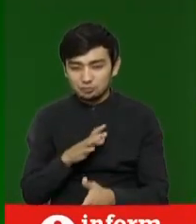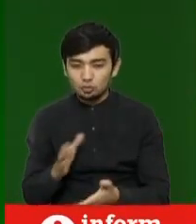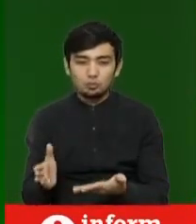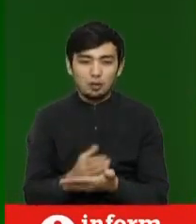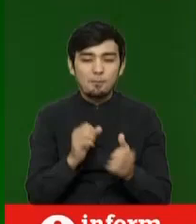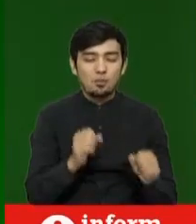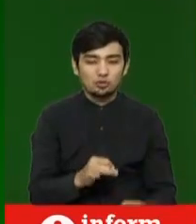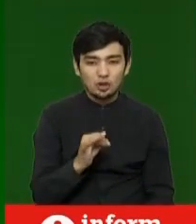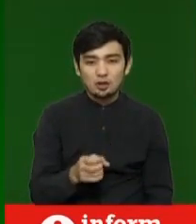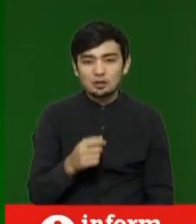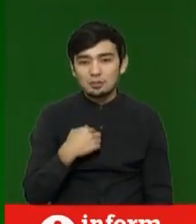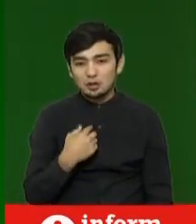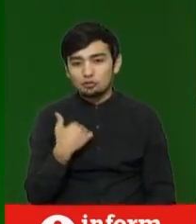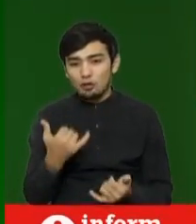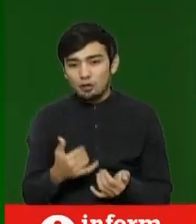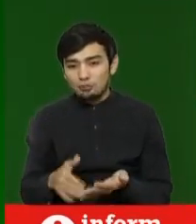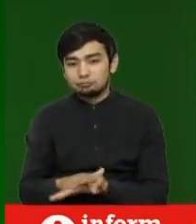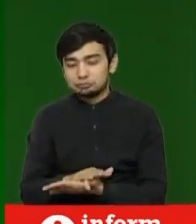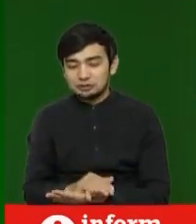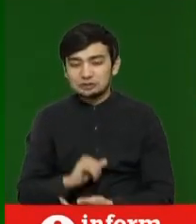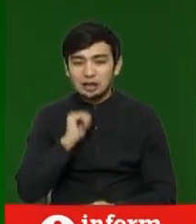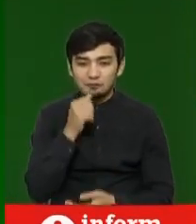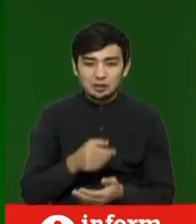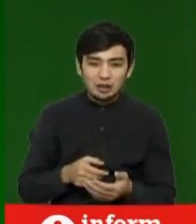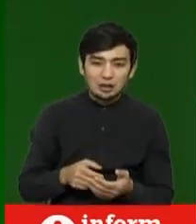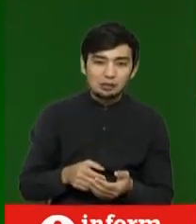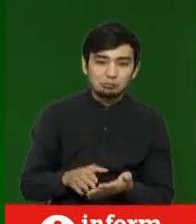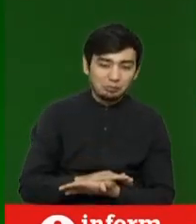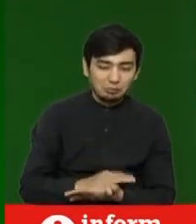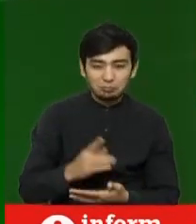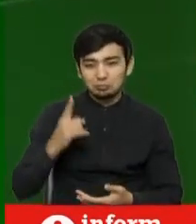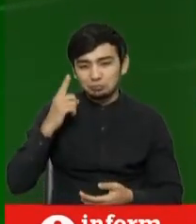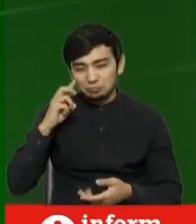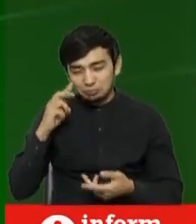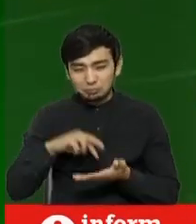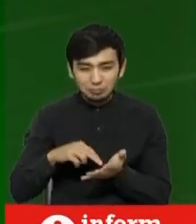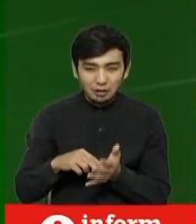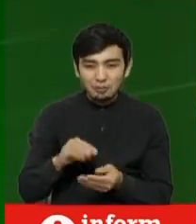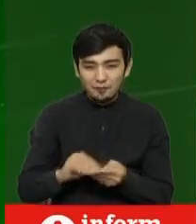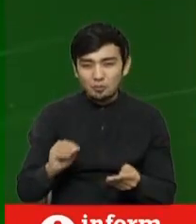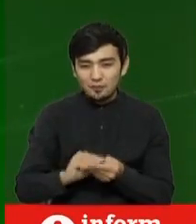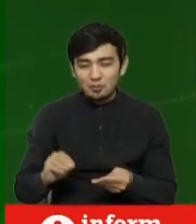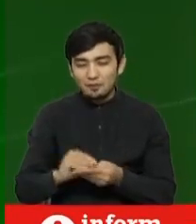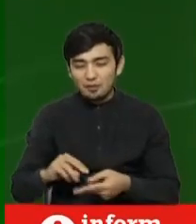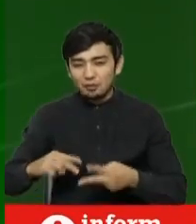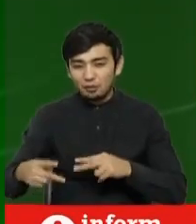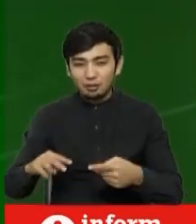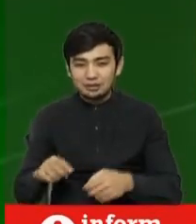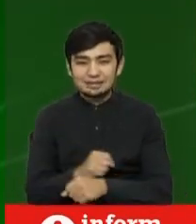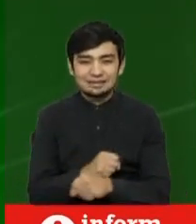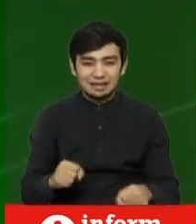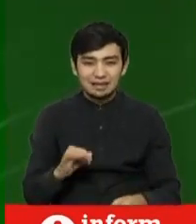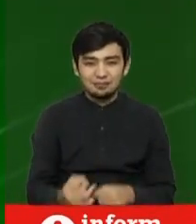бүгін бас тартып күн өтпей ойынан айнып пікірін қайта-қайта өзгертуге болмайды. Себебі ол белгілі бір қауіптерге әкеп